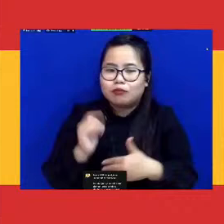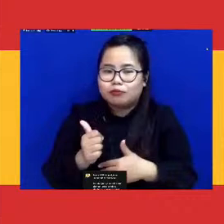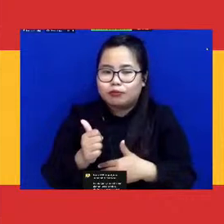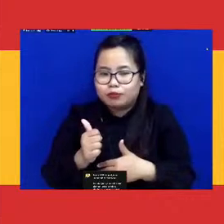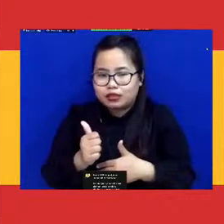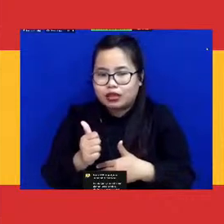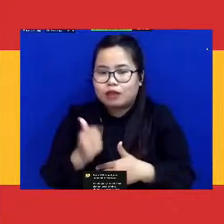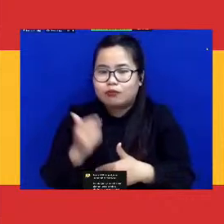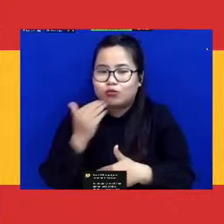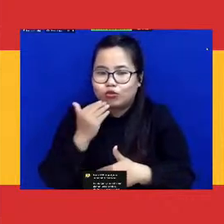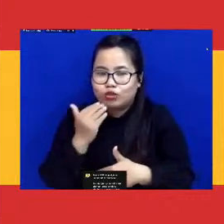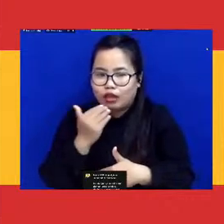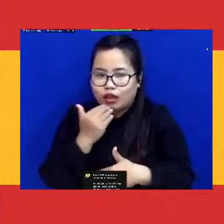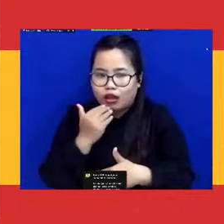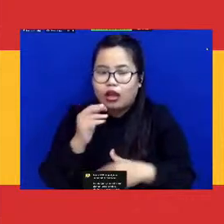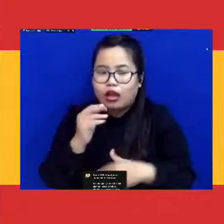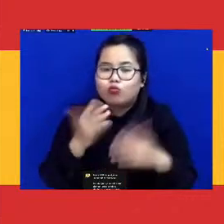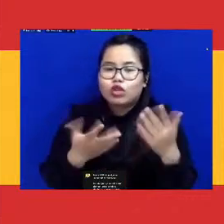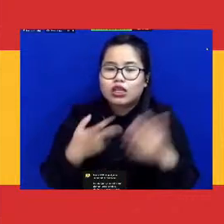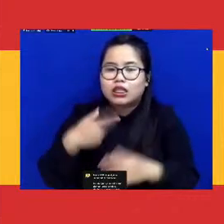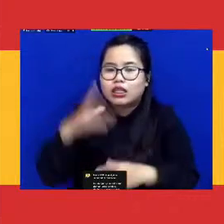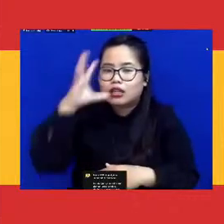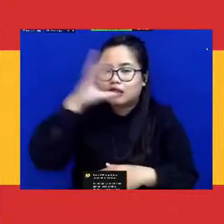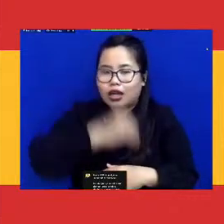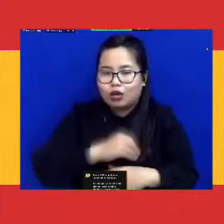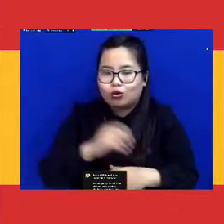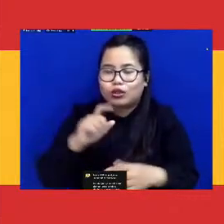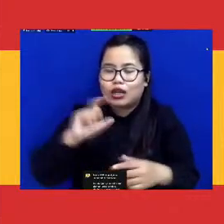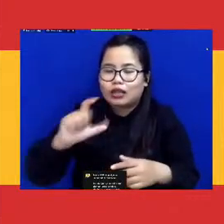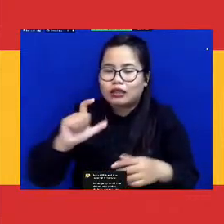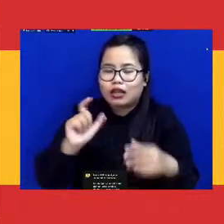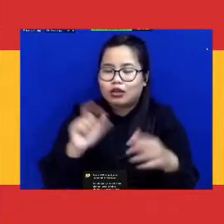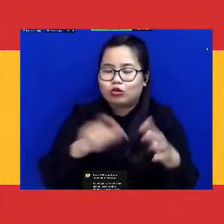kita juga tahu kata kunci sustainability,